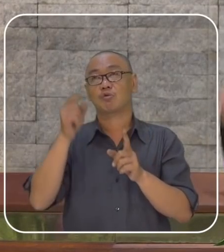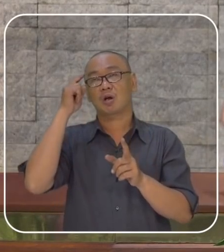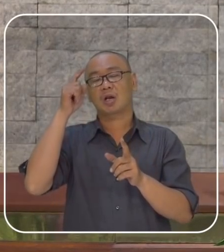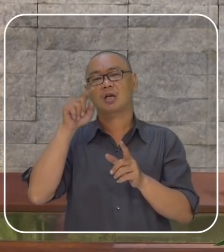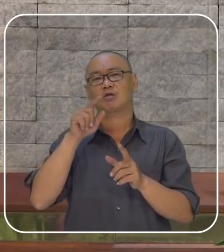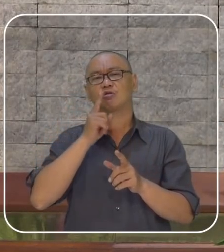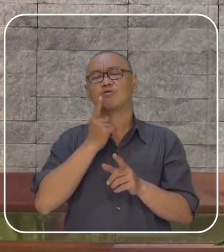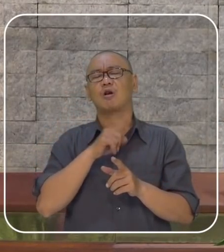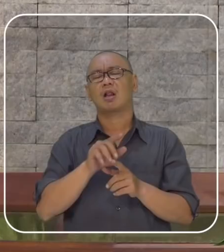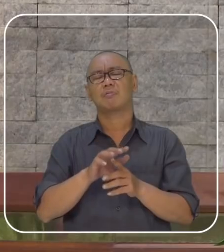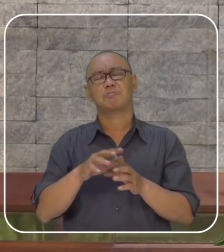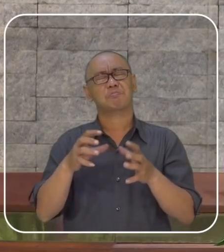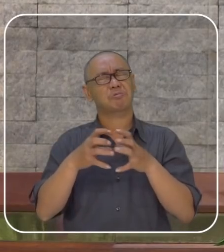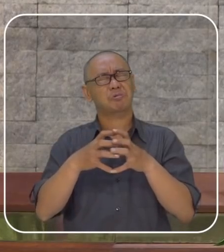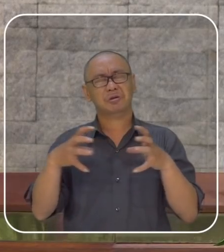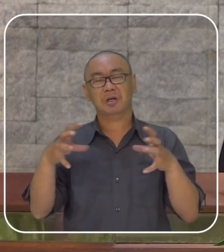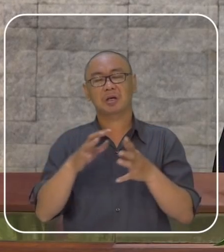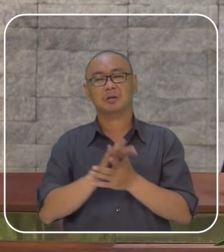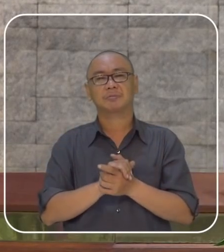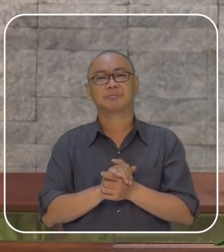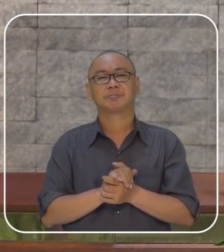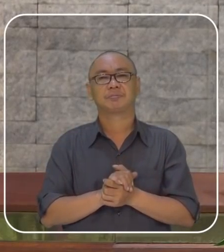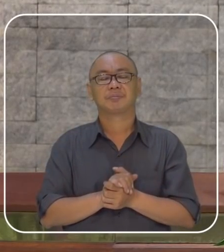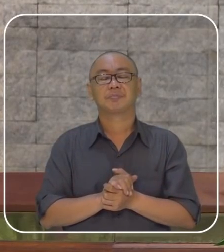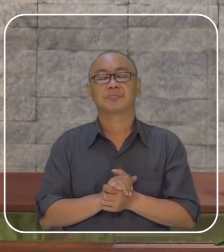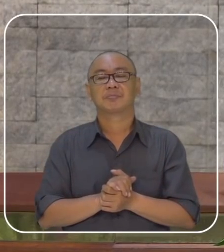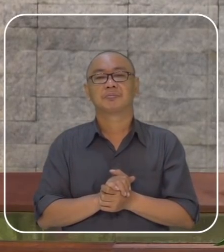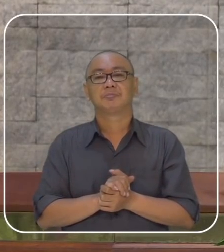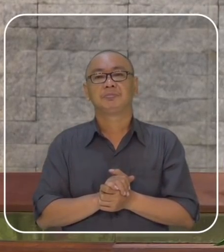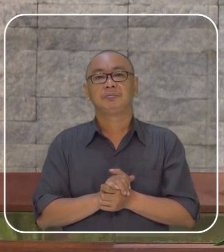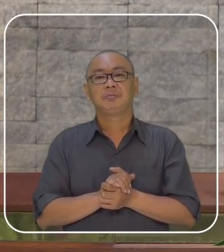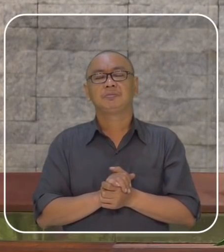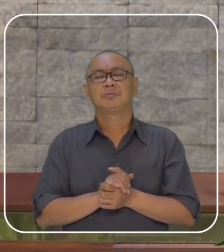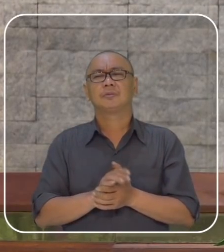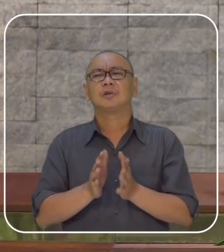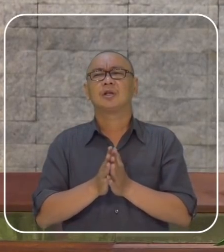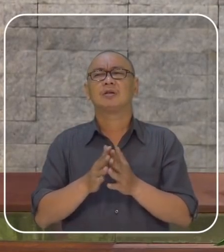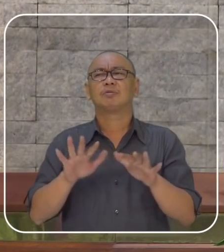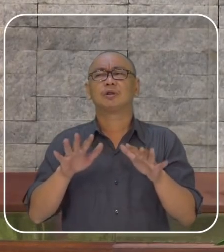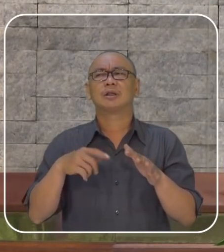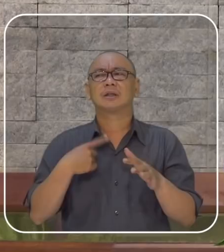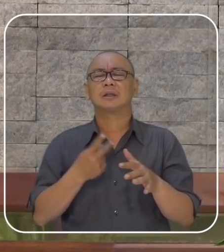yang besar, saudara. Hati-hati. Ya mungkin kita